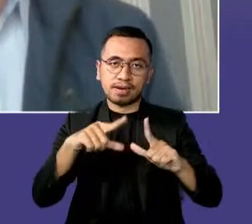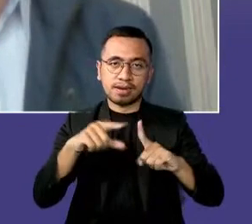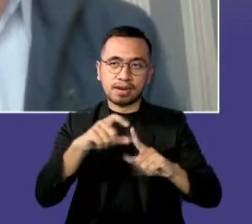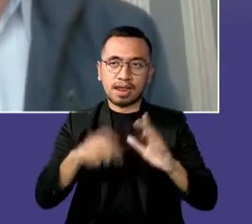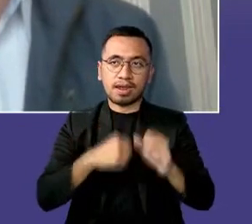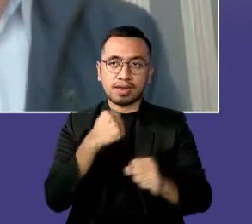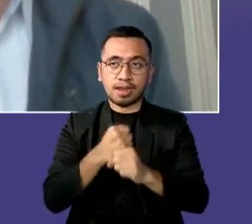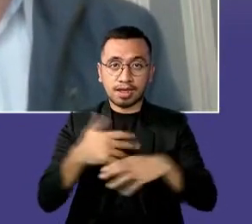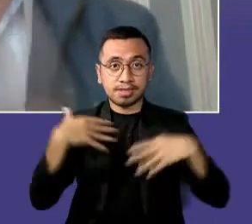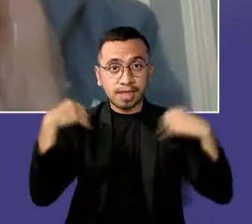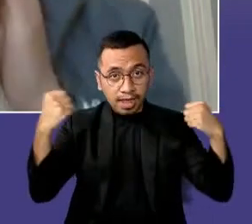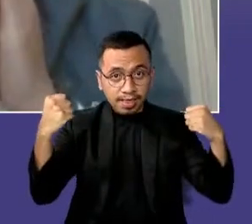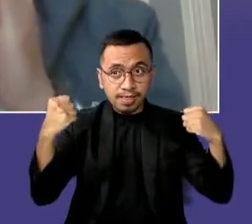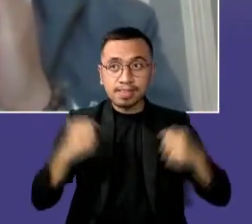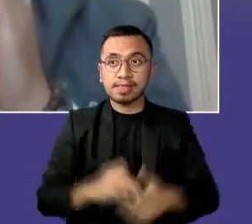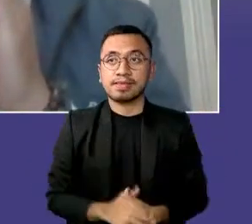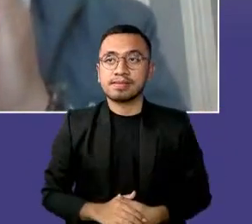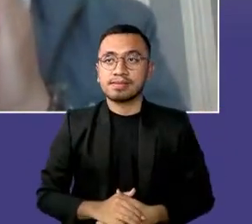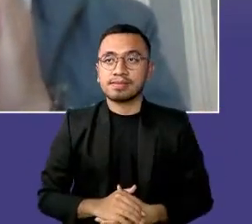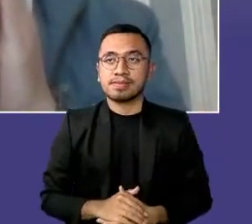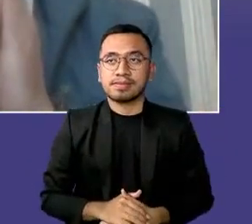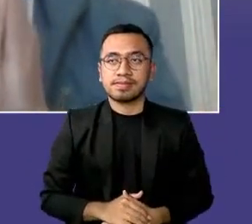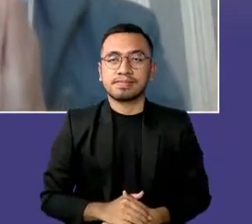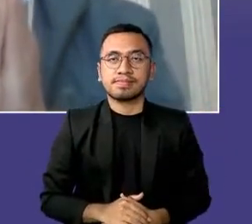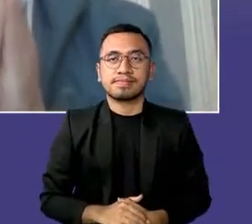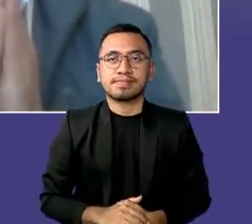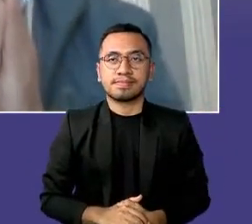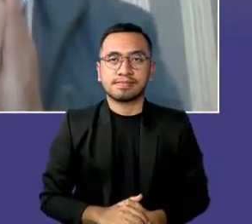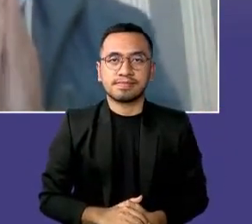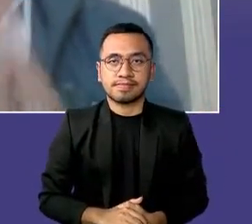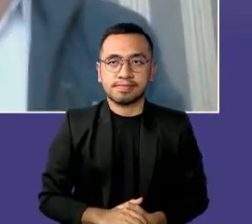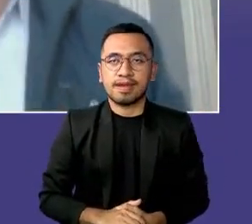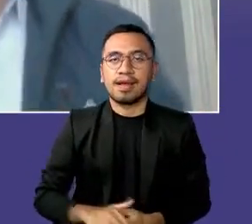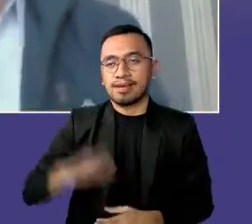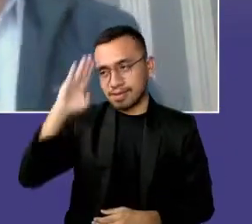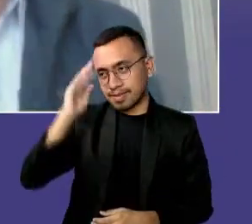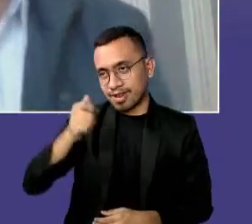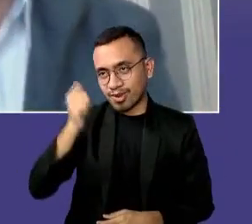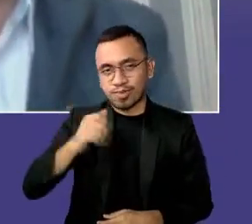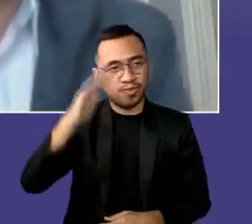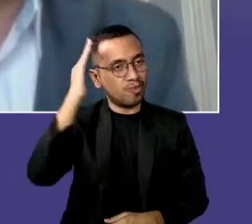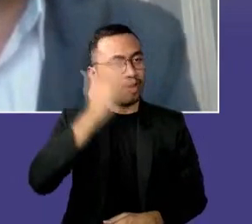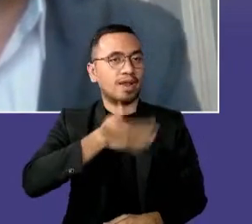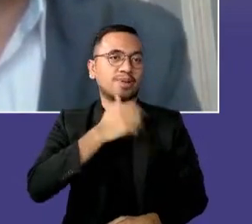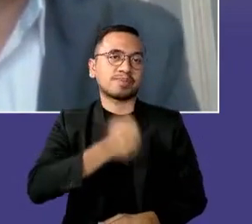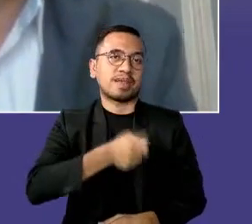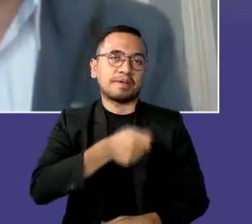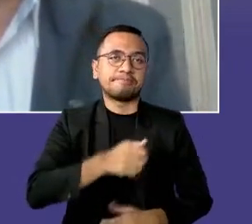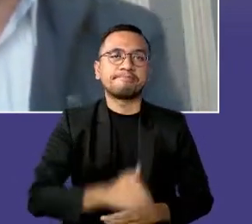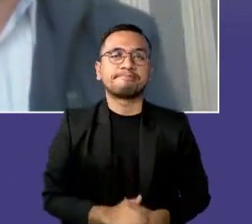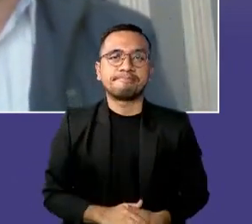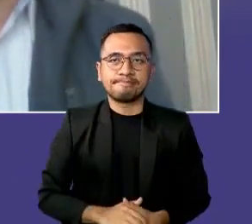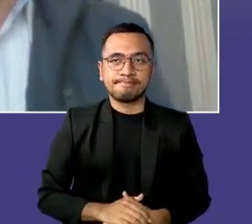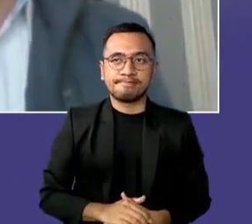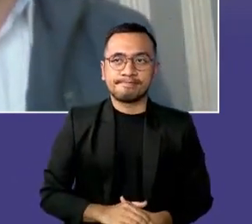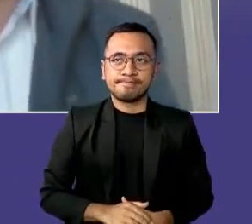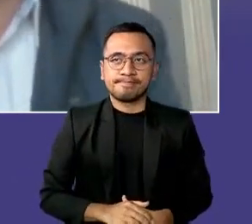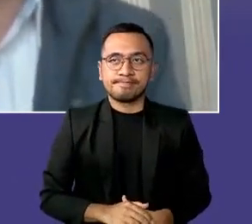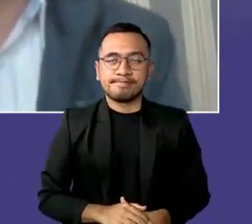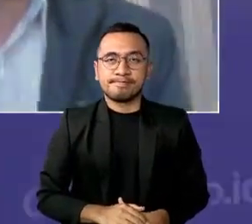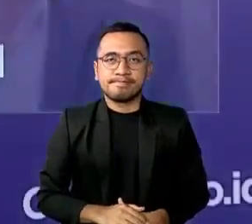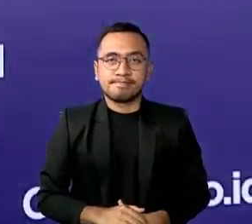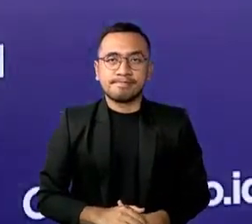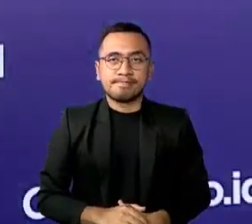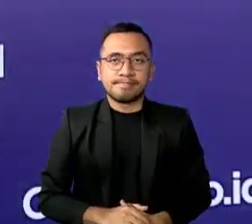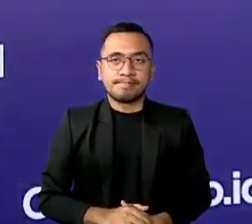juga ya Hai hamil Assalamualaikum Waalaikumsalam warahmatullahi wabarakatuh sehat-sehat Ya Padangnya